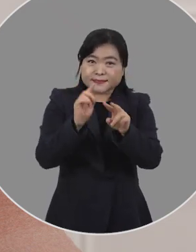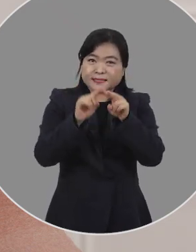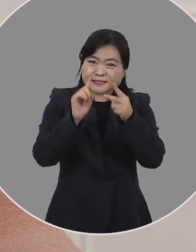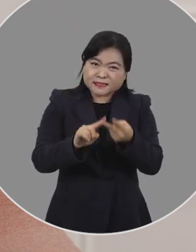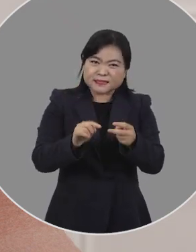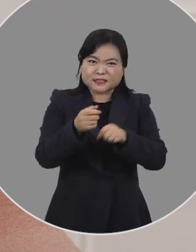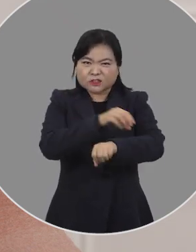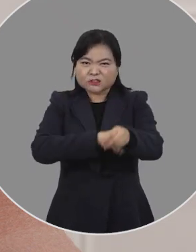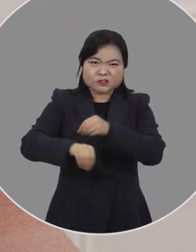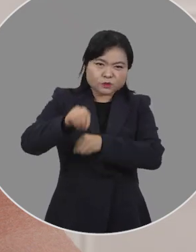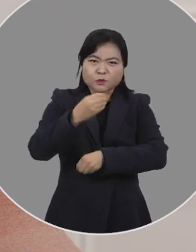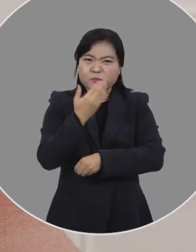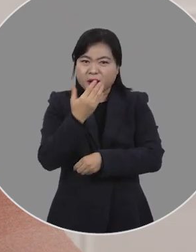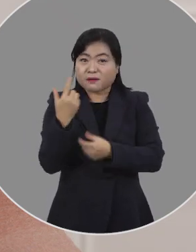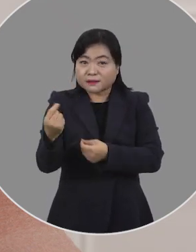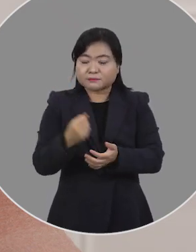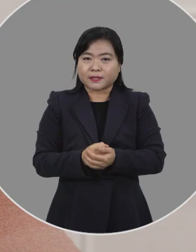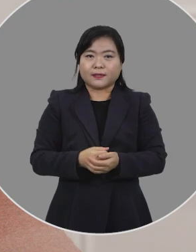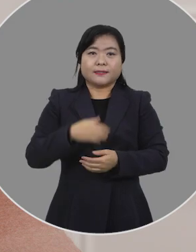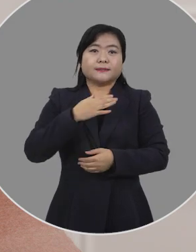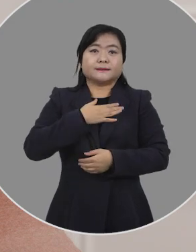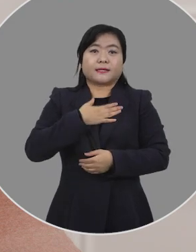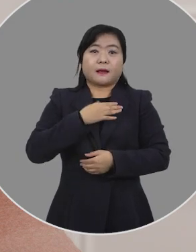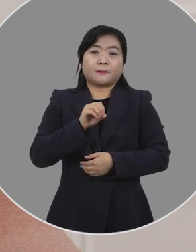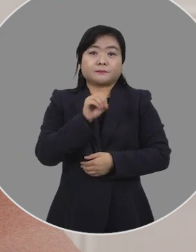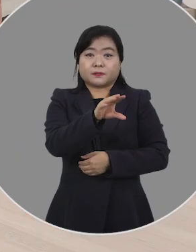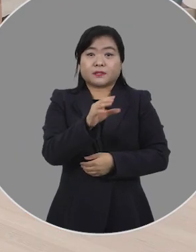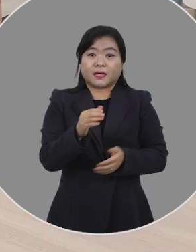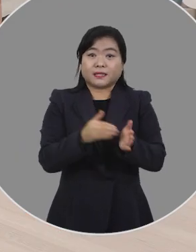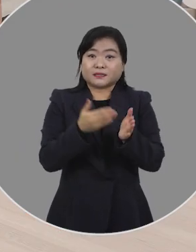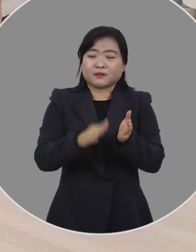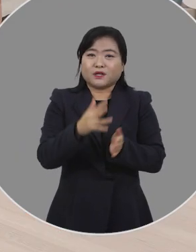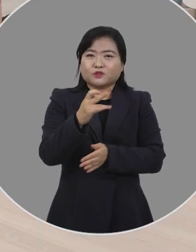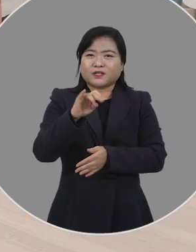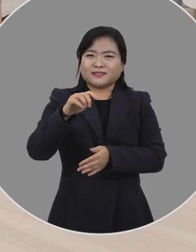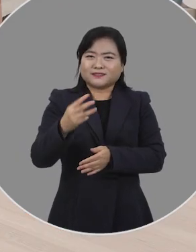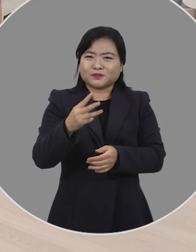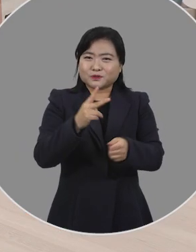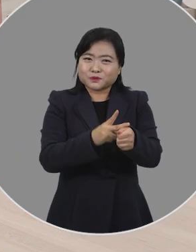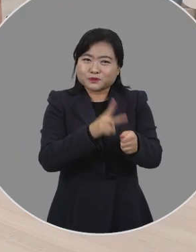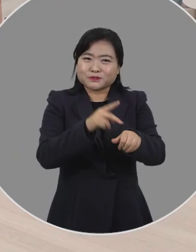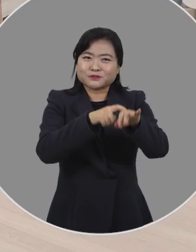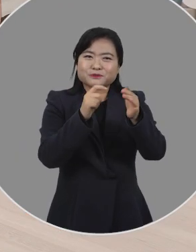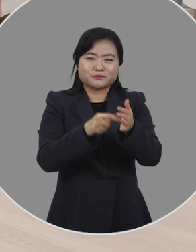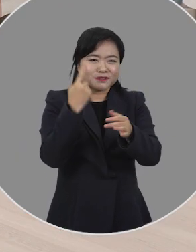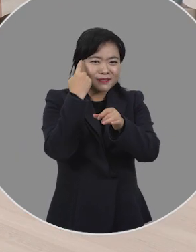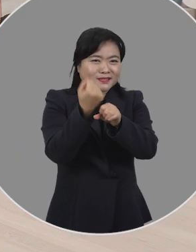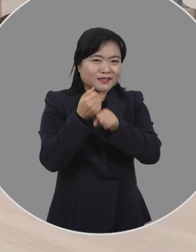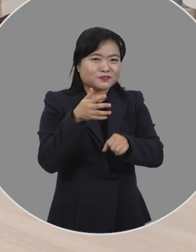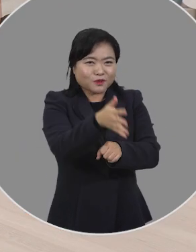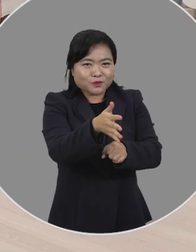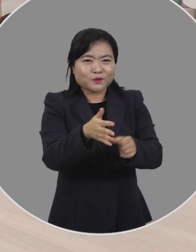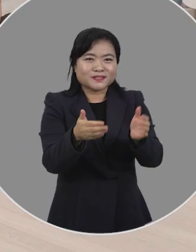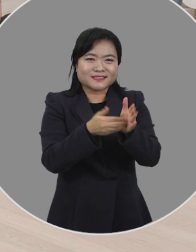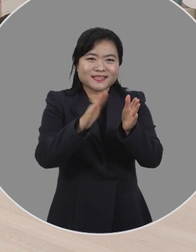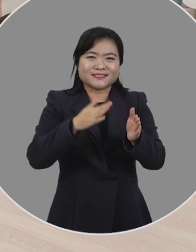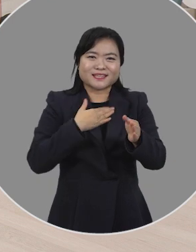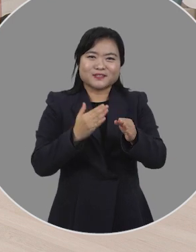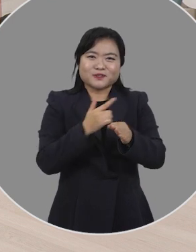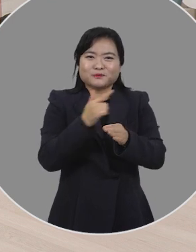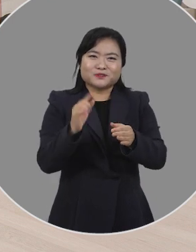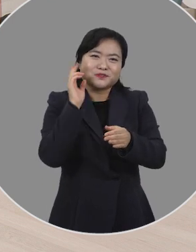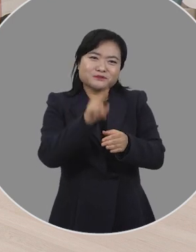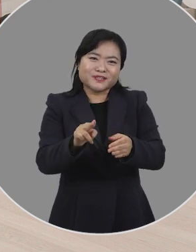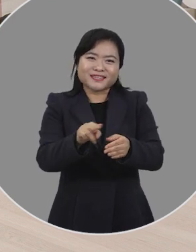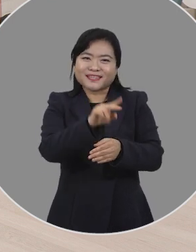가능할 것 같아요. 사실은 제가 말씀드리긴 했지만은 최인철 교수님께서 심리학 전문가신데 제가 주제 넘겠어요.